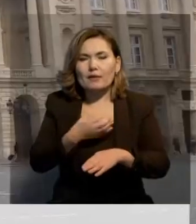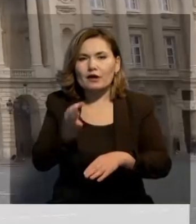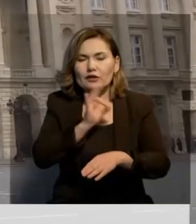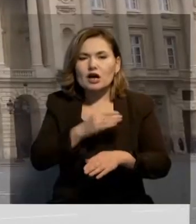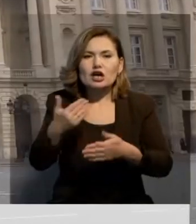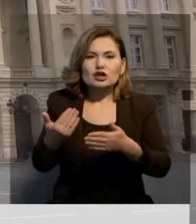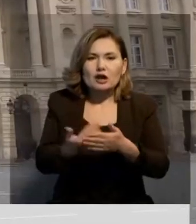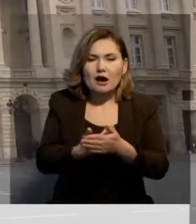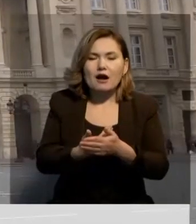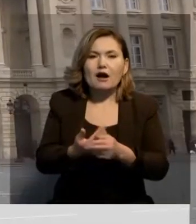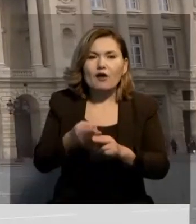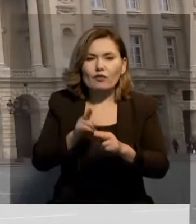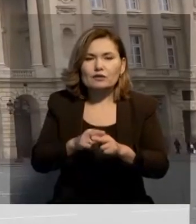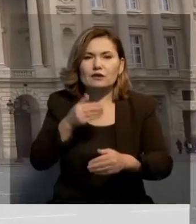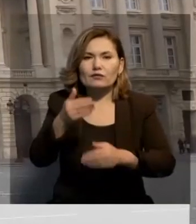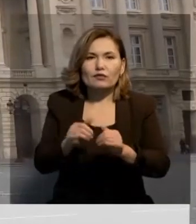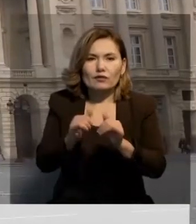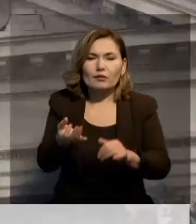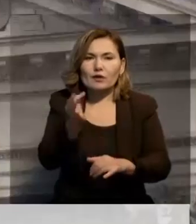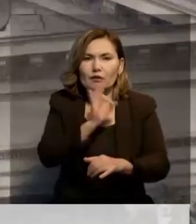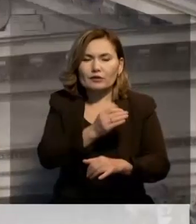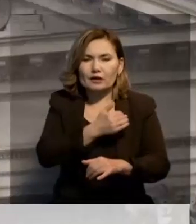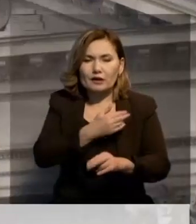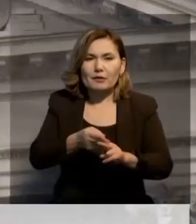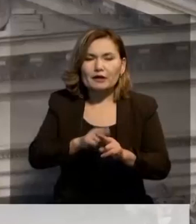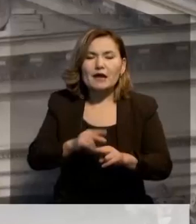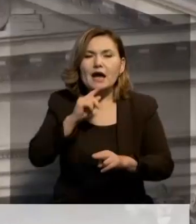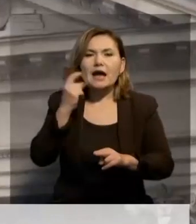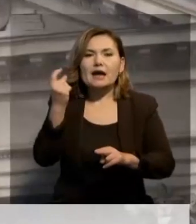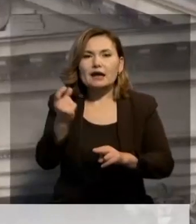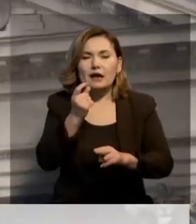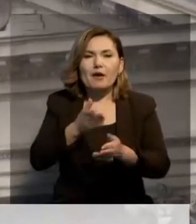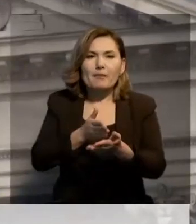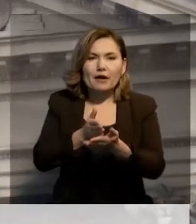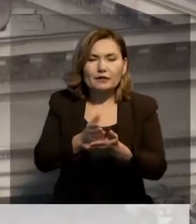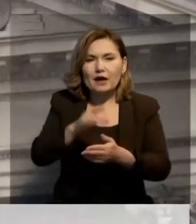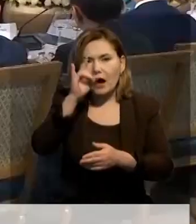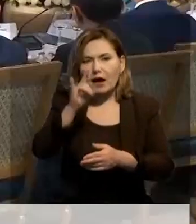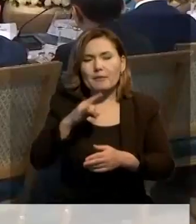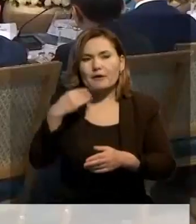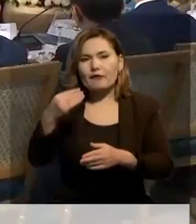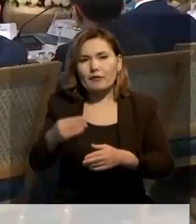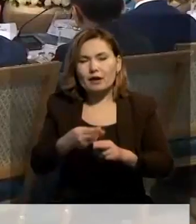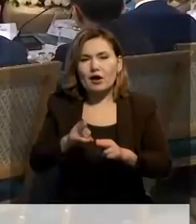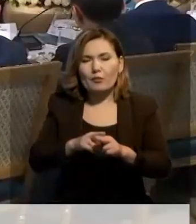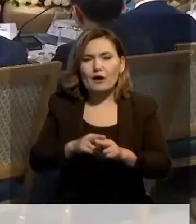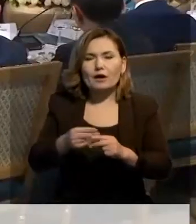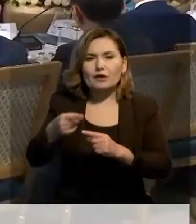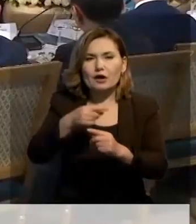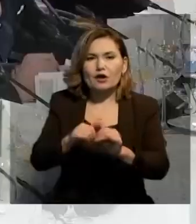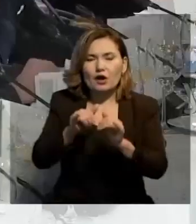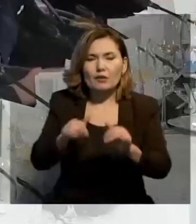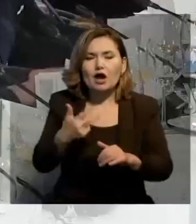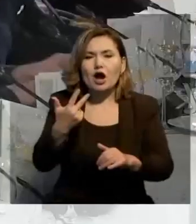іздеу. Әйтеуір жақсылықтан үміттіміз. Себебі тек экономикалық бағыт бойынша қазақ пен француз осы жолы құны